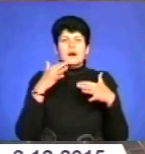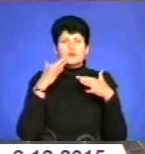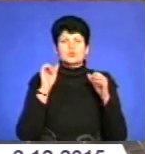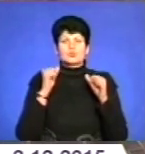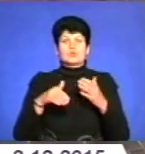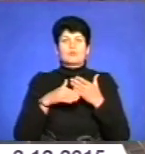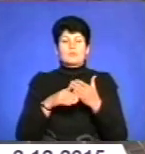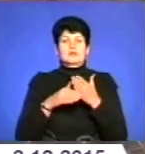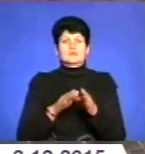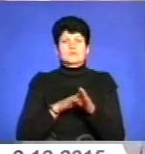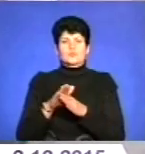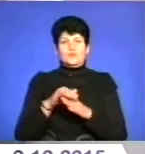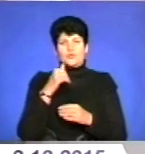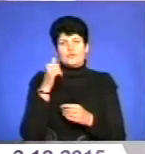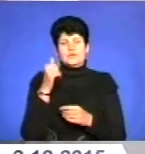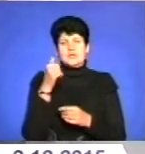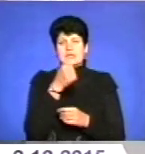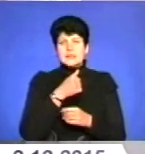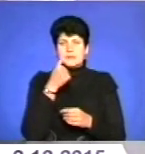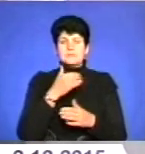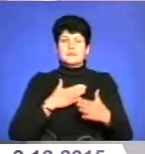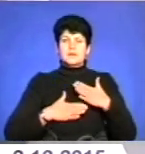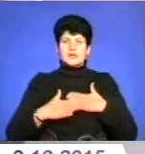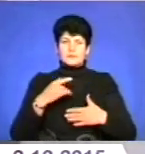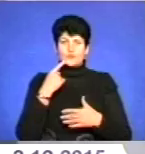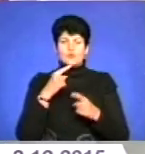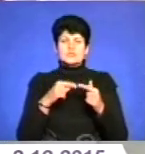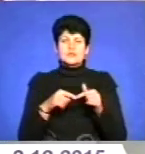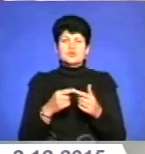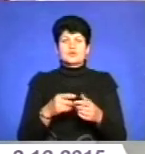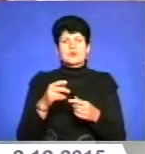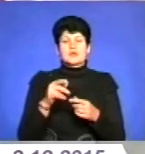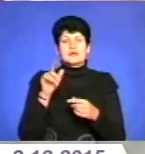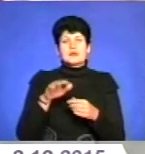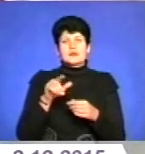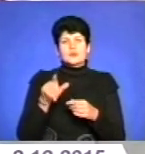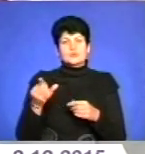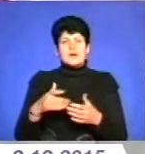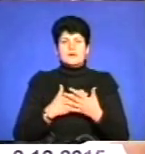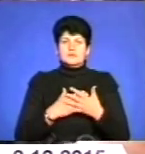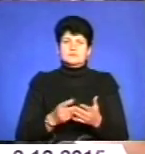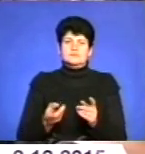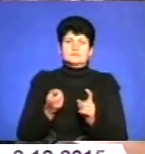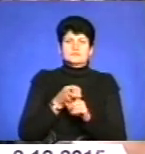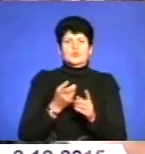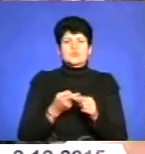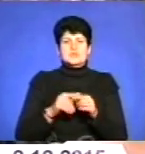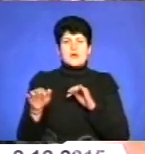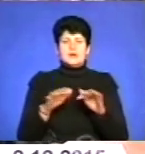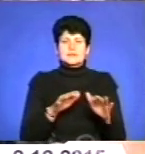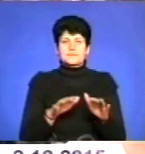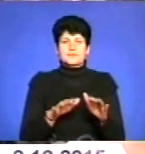рік, а не один місяць. Приємно зазначають організатори, що краяни активно долучилися до акції. Контактуємо ми